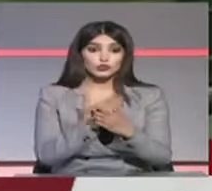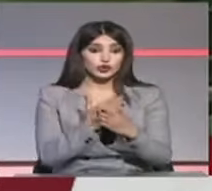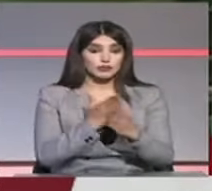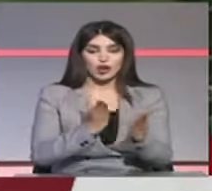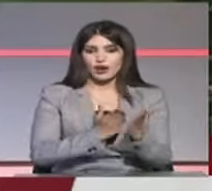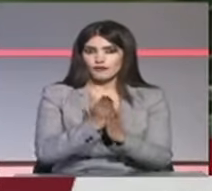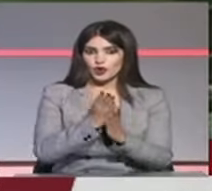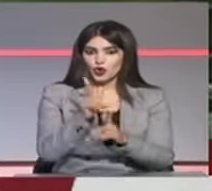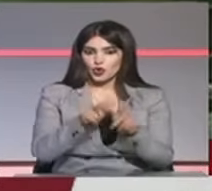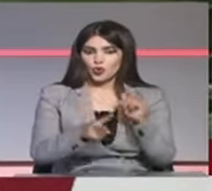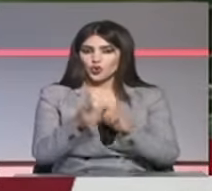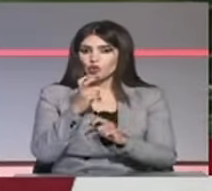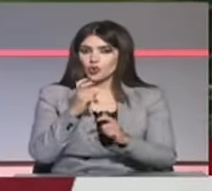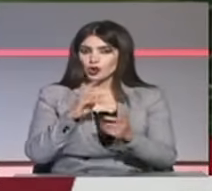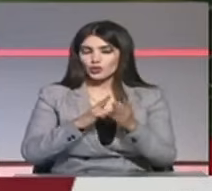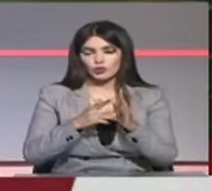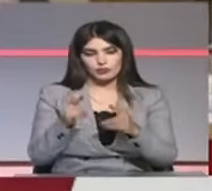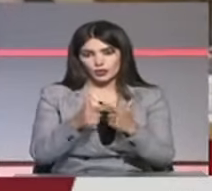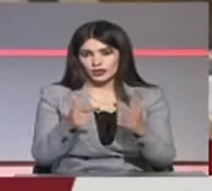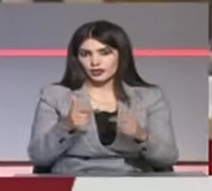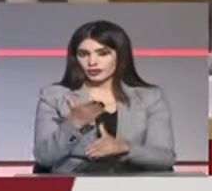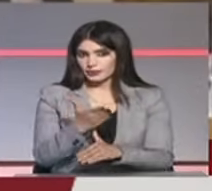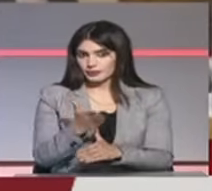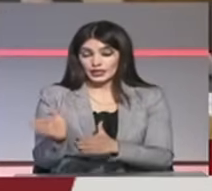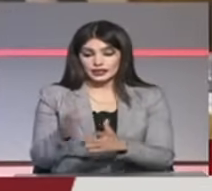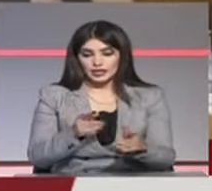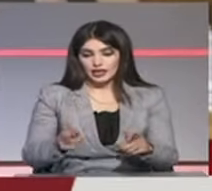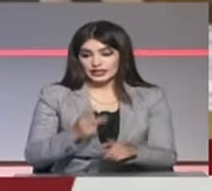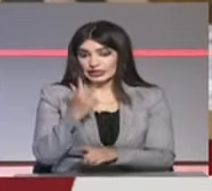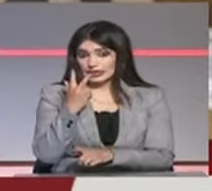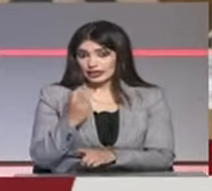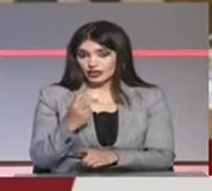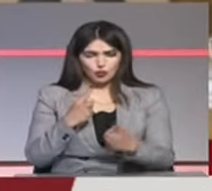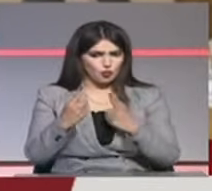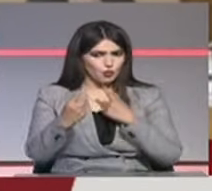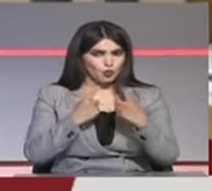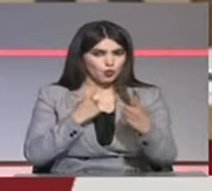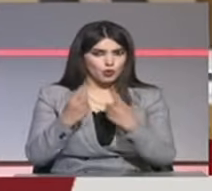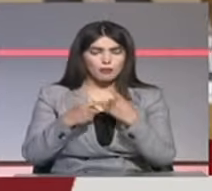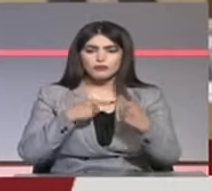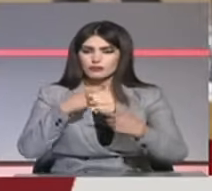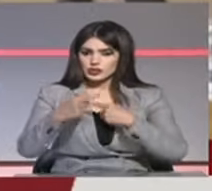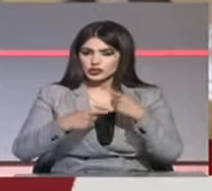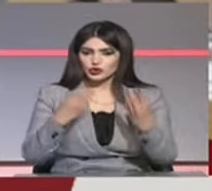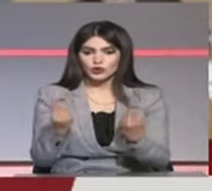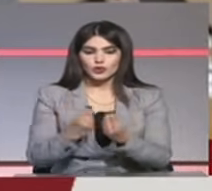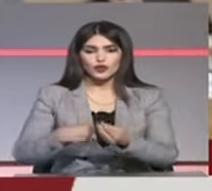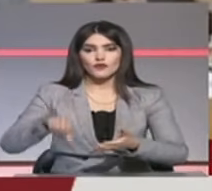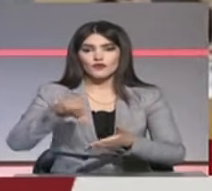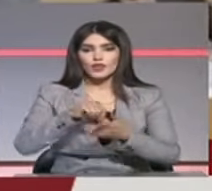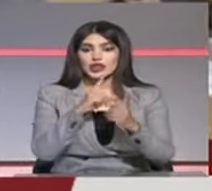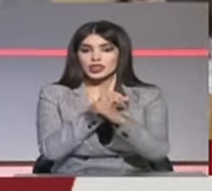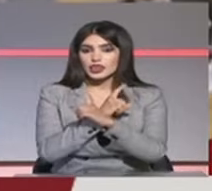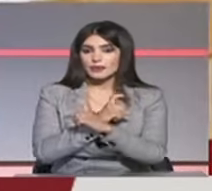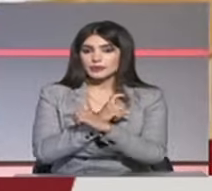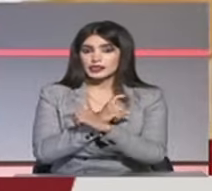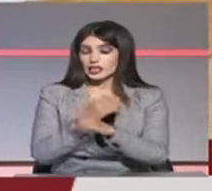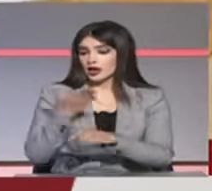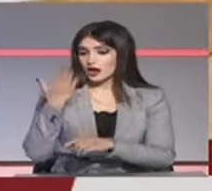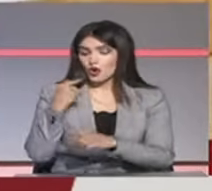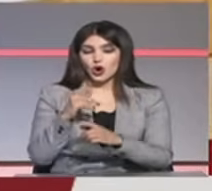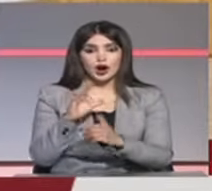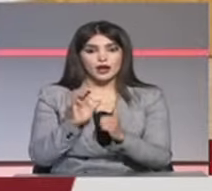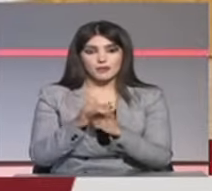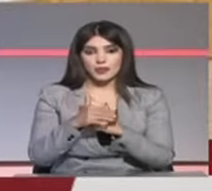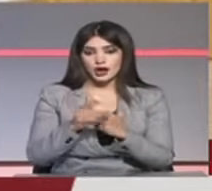الانسان والمواضيع الاخرى هي من ثلاثه من المفاوضات استمرت بالعاصمه النمساويه فيينا الاربعاء والخميس